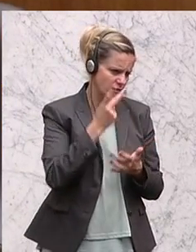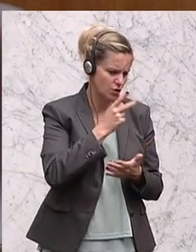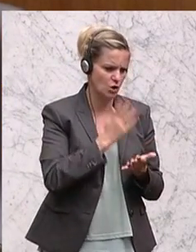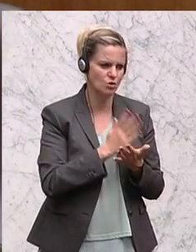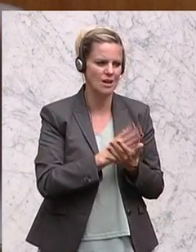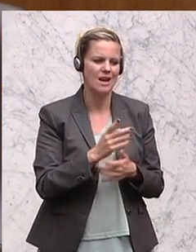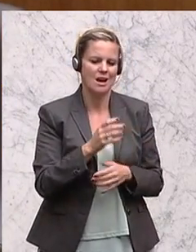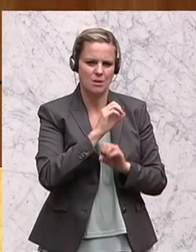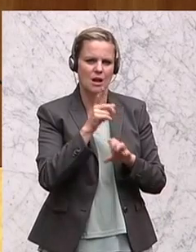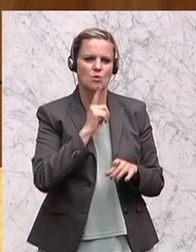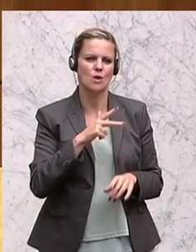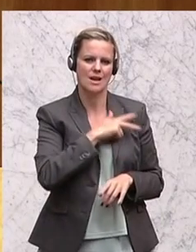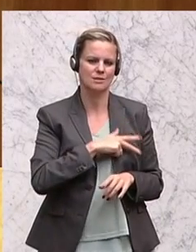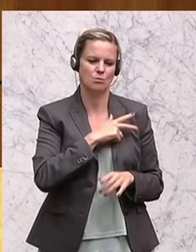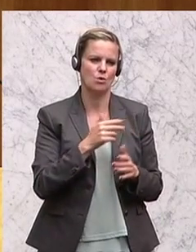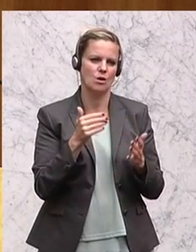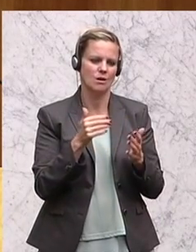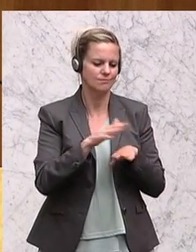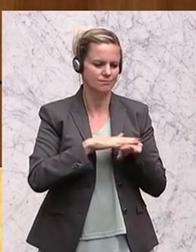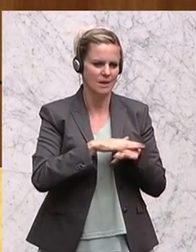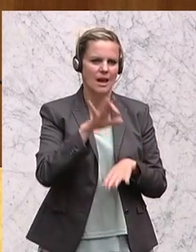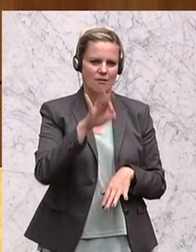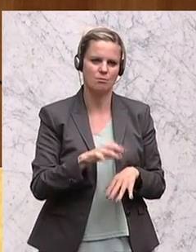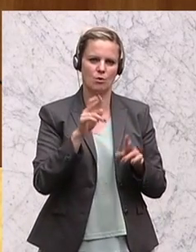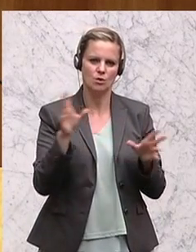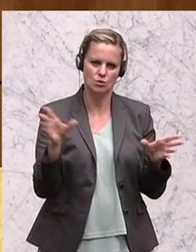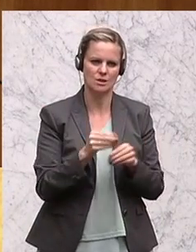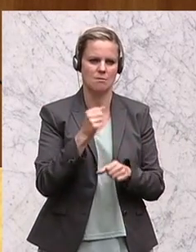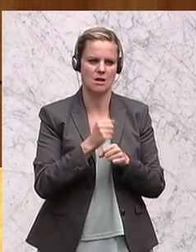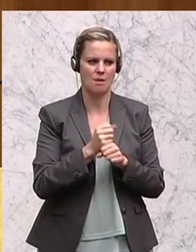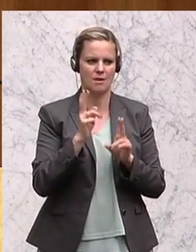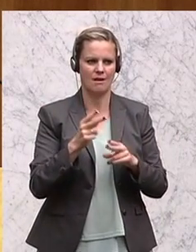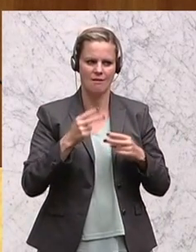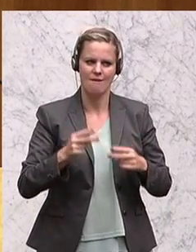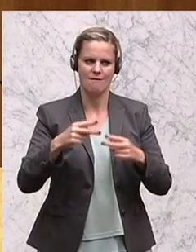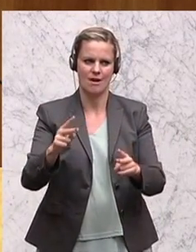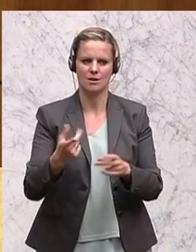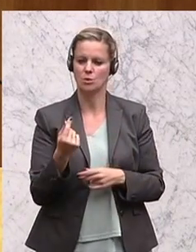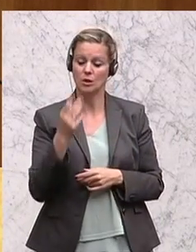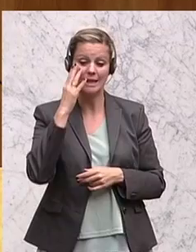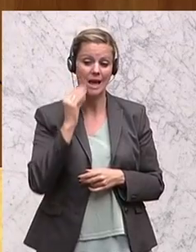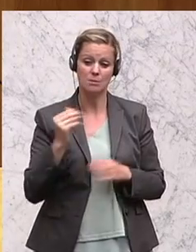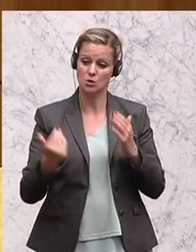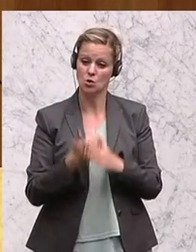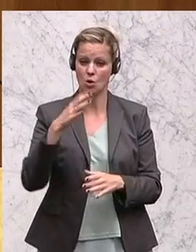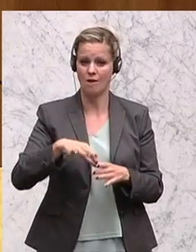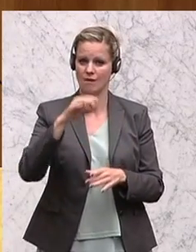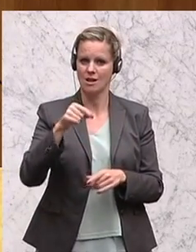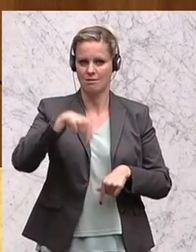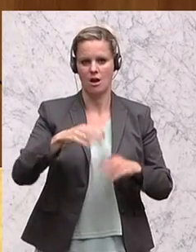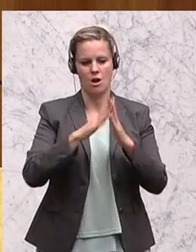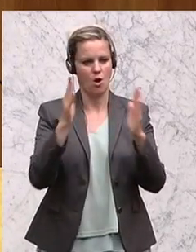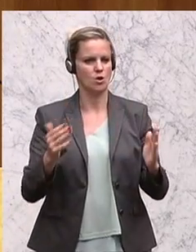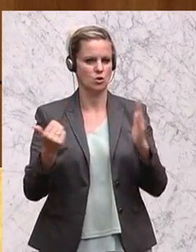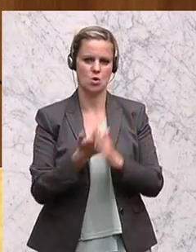es wird nur mit der FPÖ da was weitergehen, was Grundlegendes. Und da hoffe ich dann schon, dass wir im Herbst nach den Neuwahlen entsprechend neue Verhältnisse in diesem